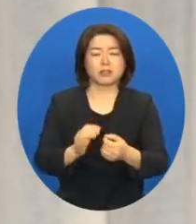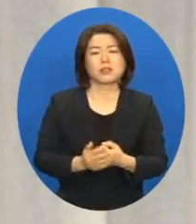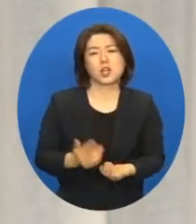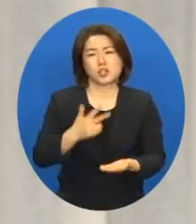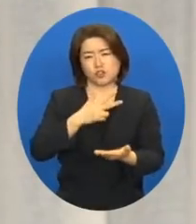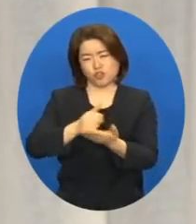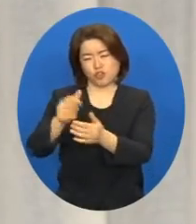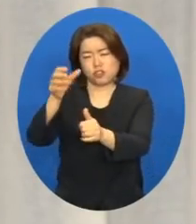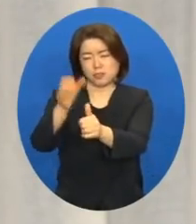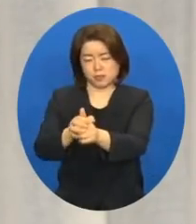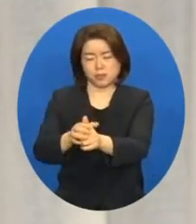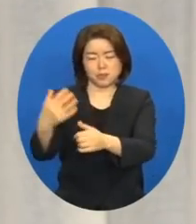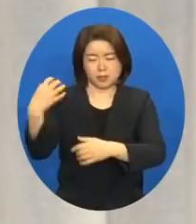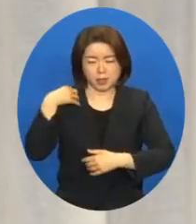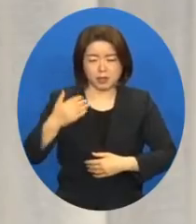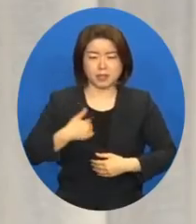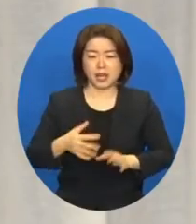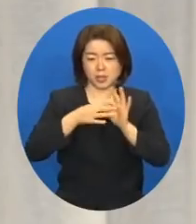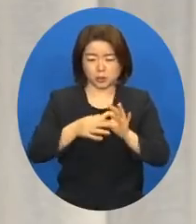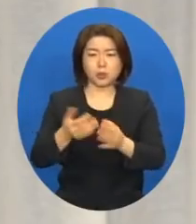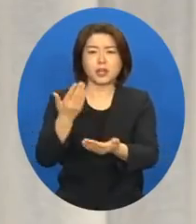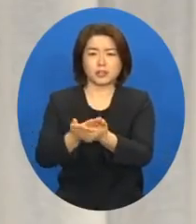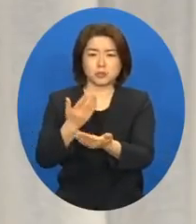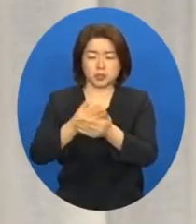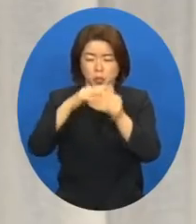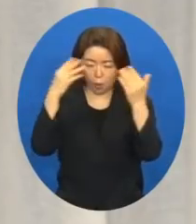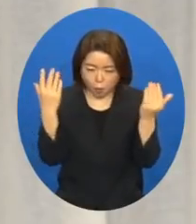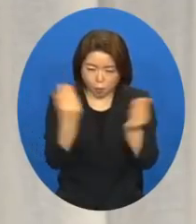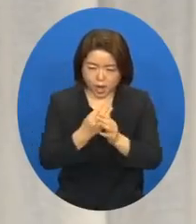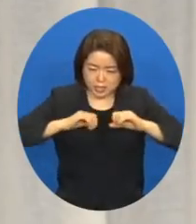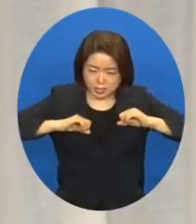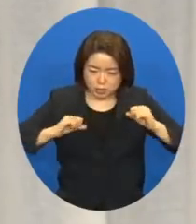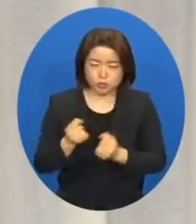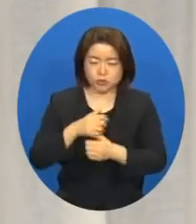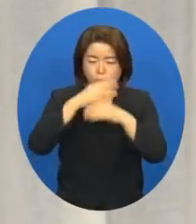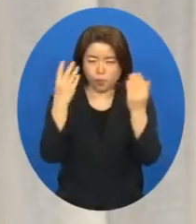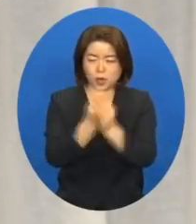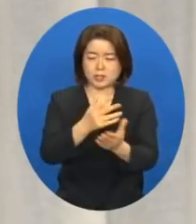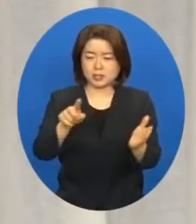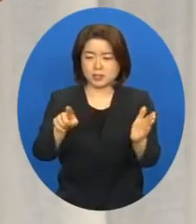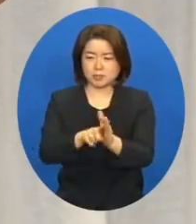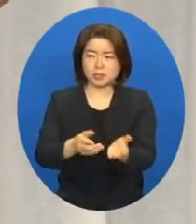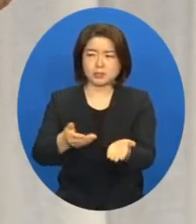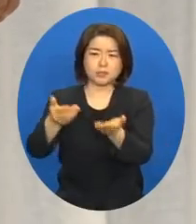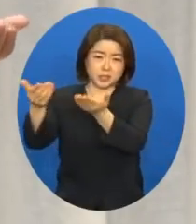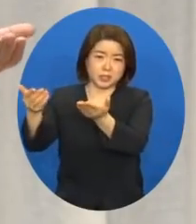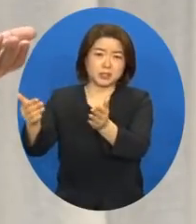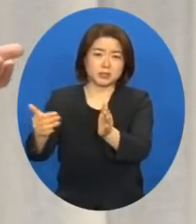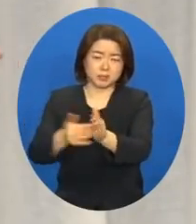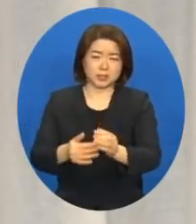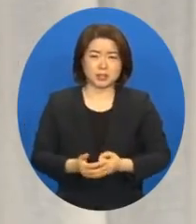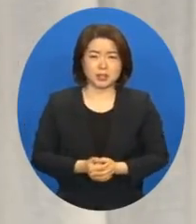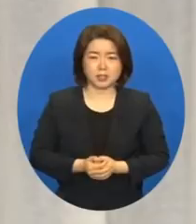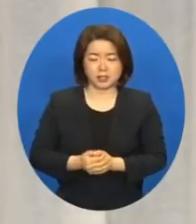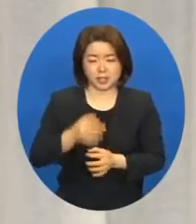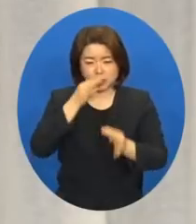하소서, 나를 통해 하소서. 완전한 순종, 완전한 믿음을 주님께 올려드립니다. 우리 동성으로 기도하겠습니다.